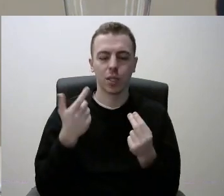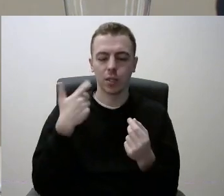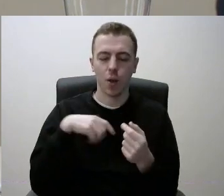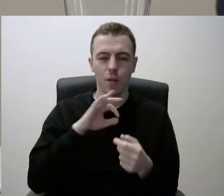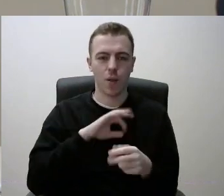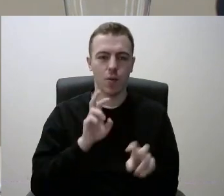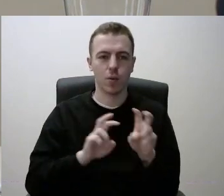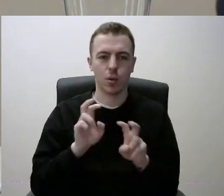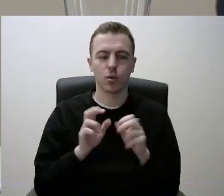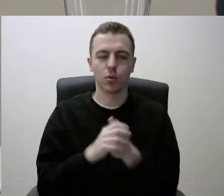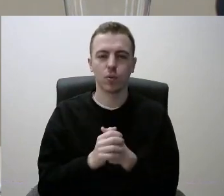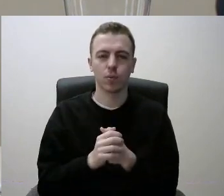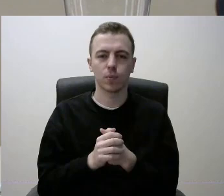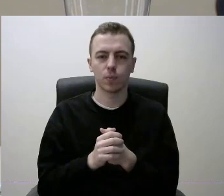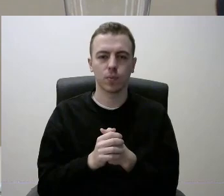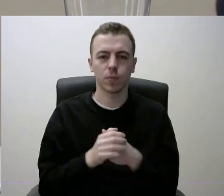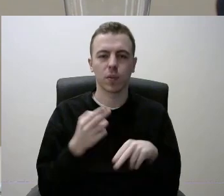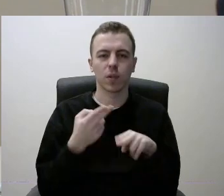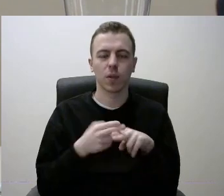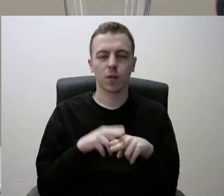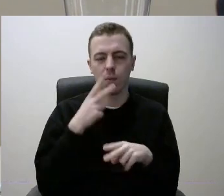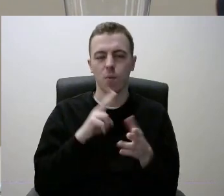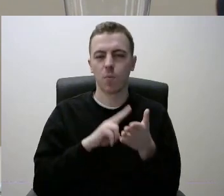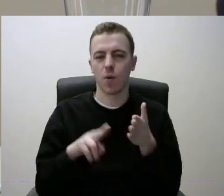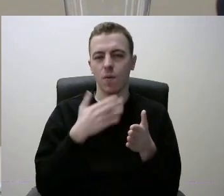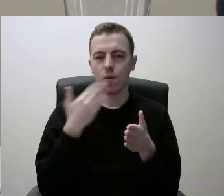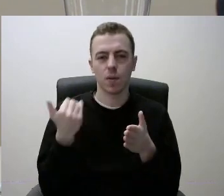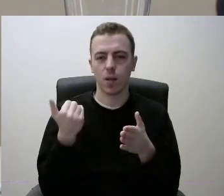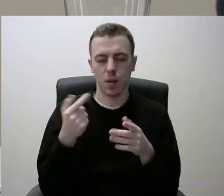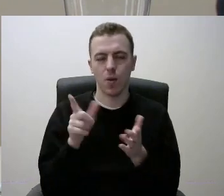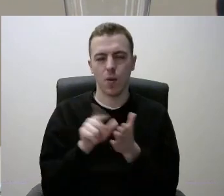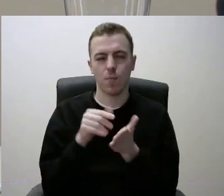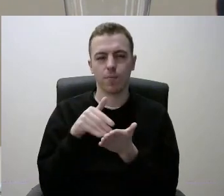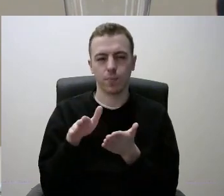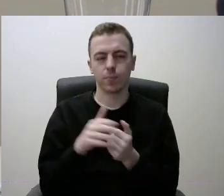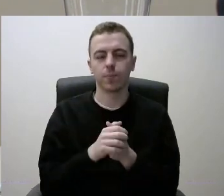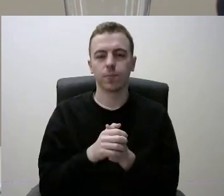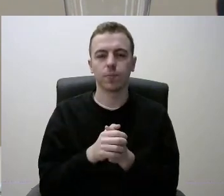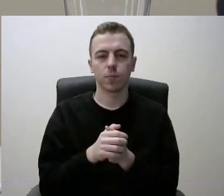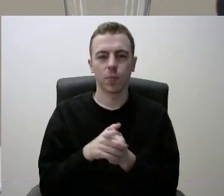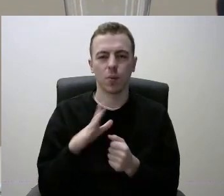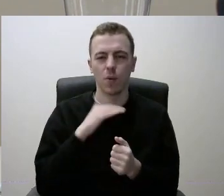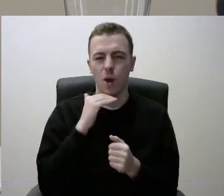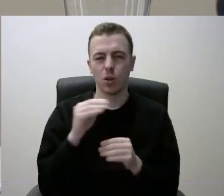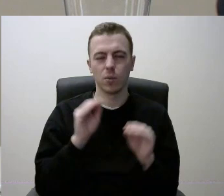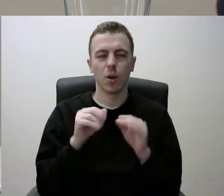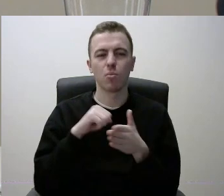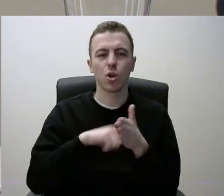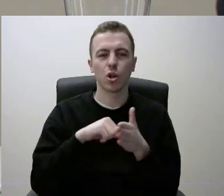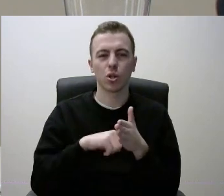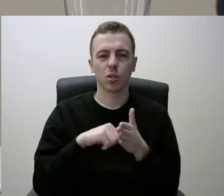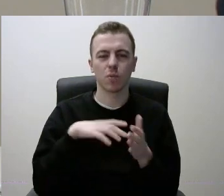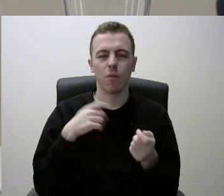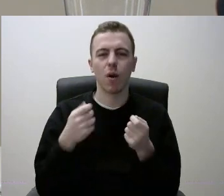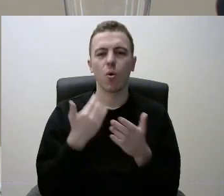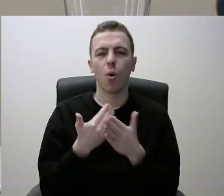Tai manyčiau, kad tokio neprofesionalaus elgesio mes turėtumėm vengti. Buvo pakankamai aiškiai išdėstytos priežastys iš valdymo organų, kodėl buvo